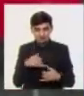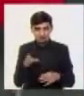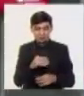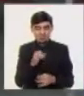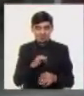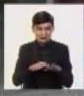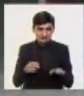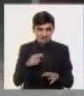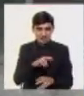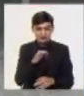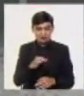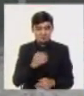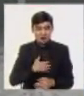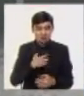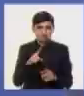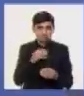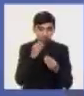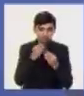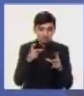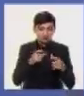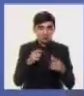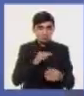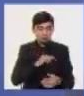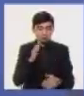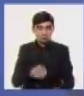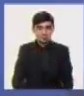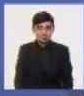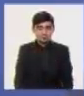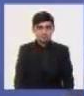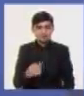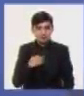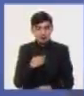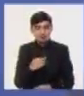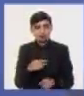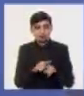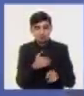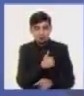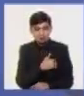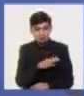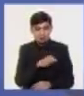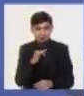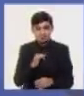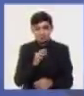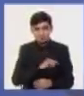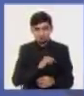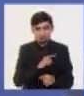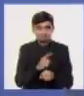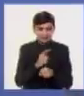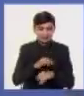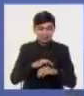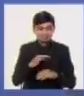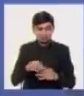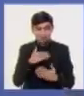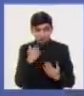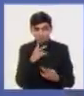в производстве жизненно необходимых продуктов. Я бы очень хотела, чтобы работали менее суровые меры. Нужно